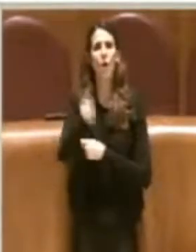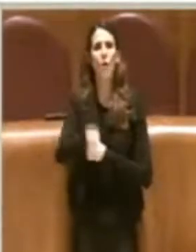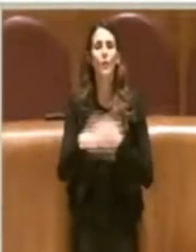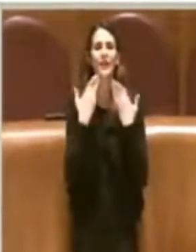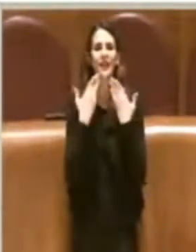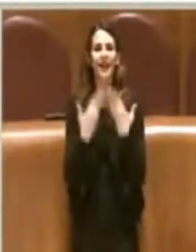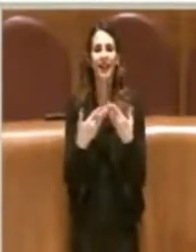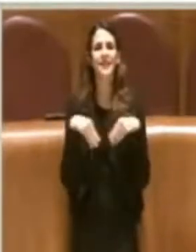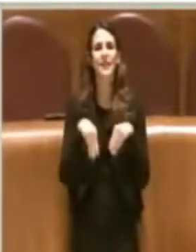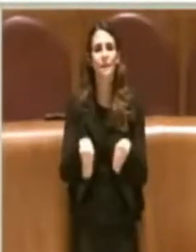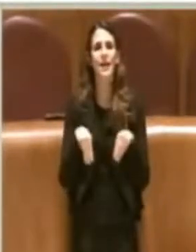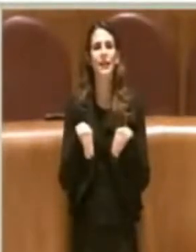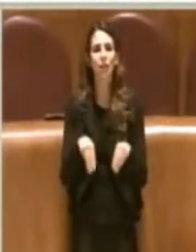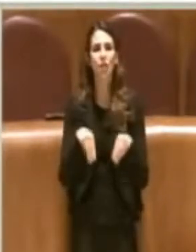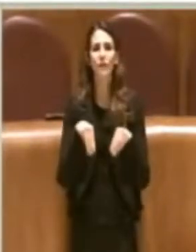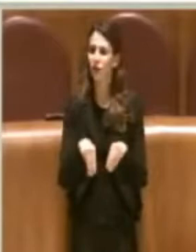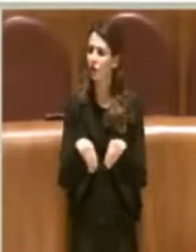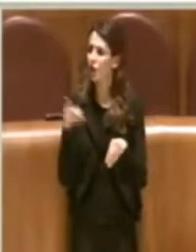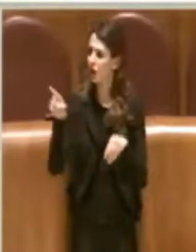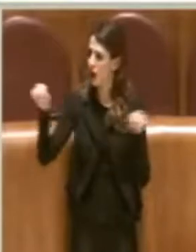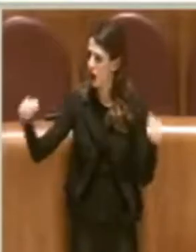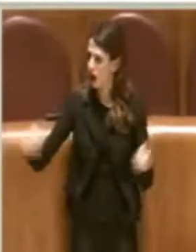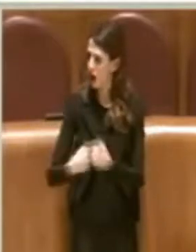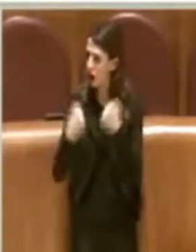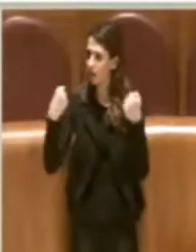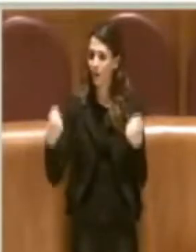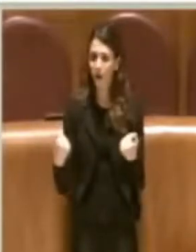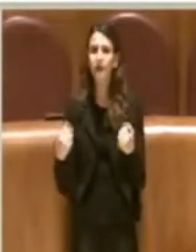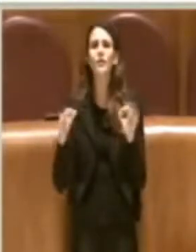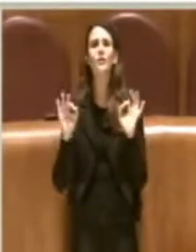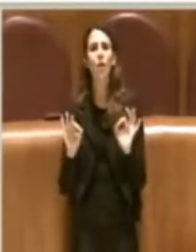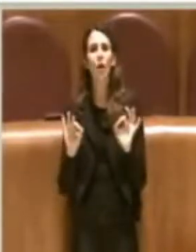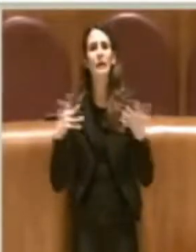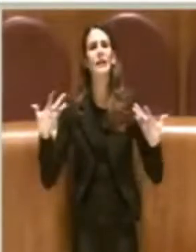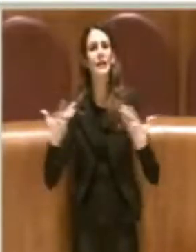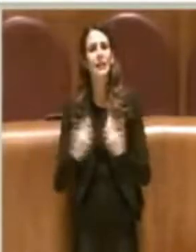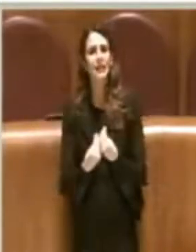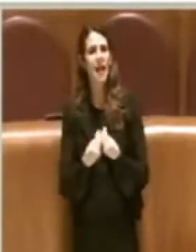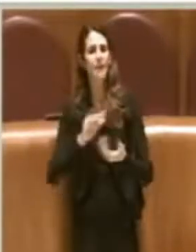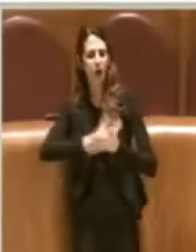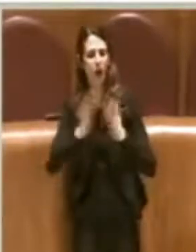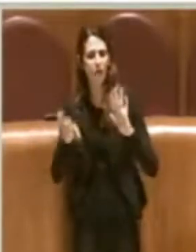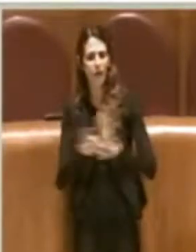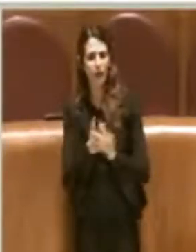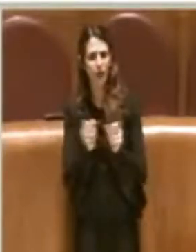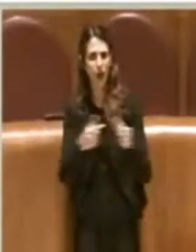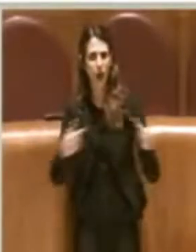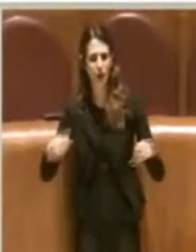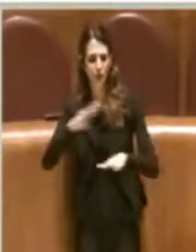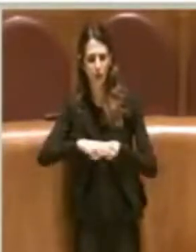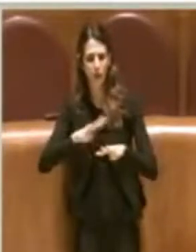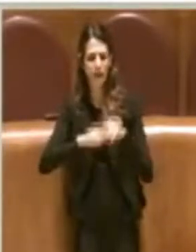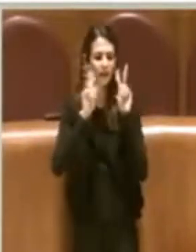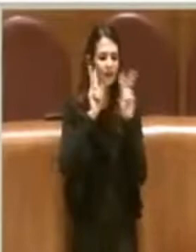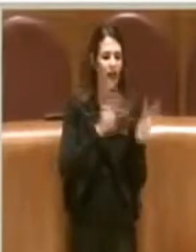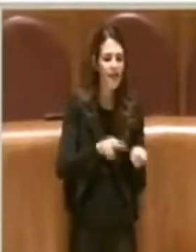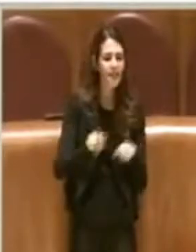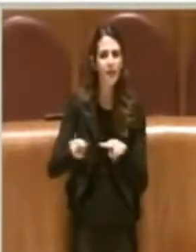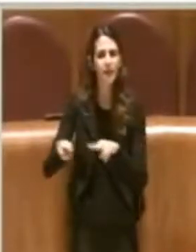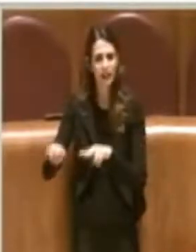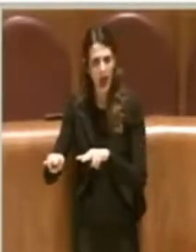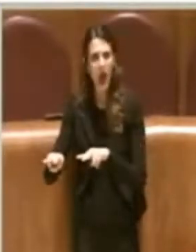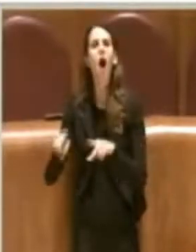della anche dell'opposizione nell'esaminare spesso delle convenzioni urbanistiche magari alcune volte datate